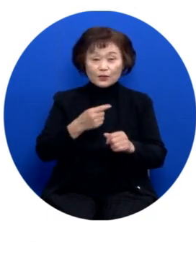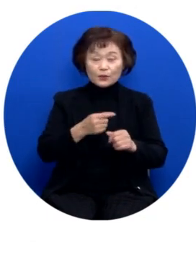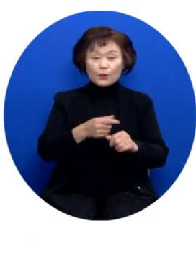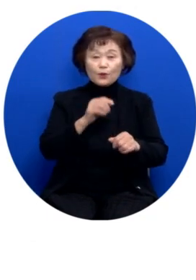밝혔습니다